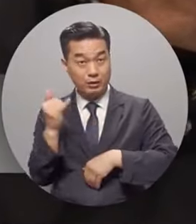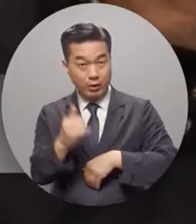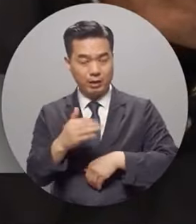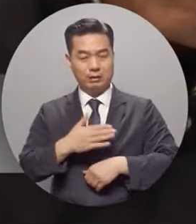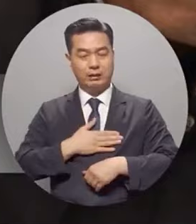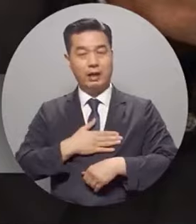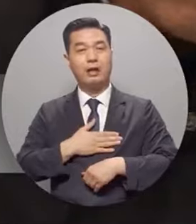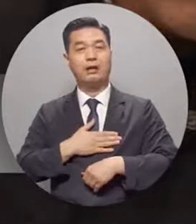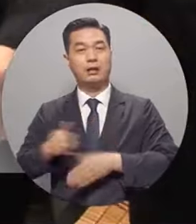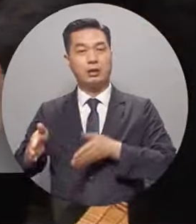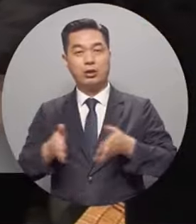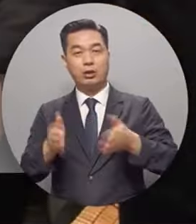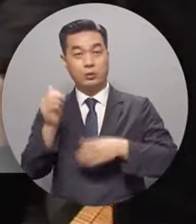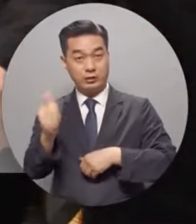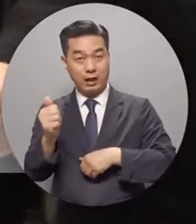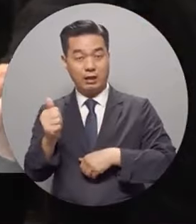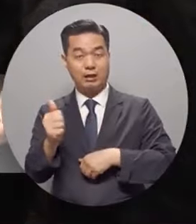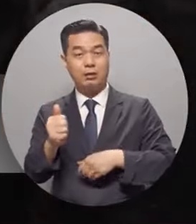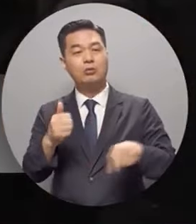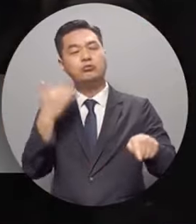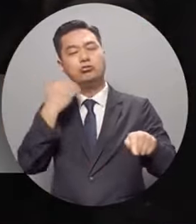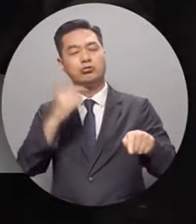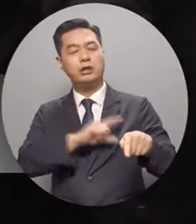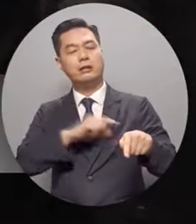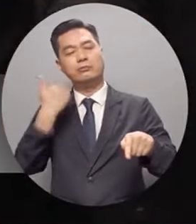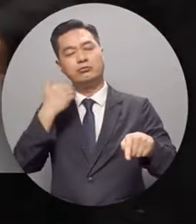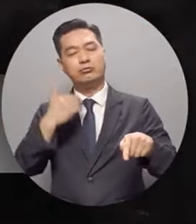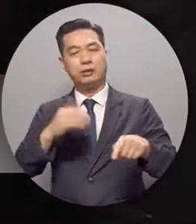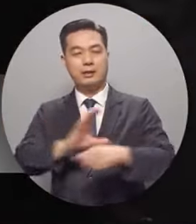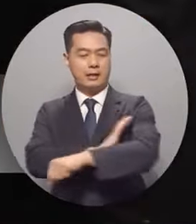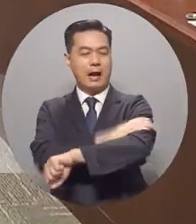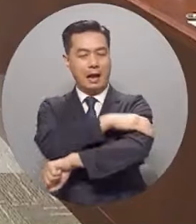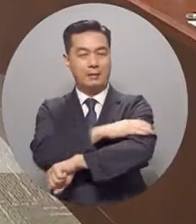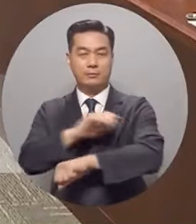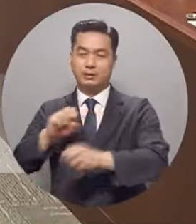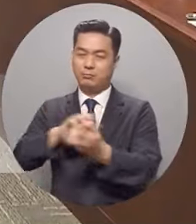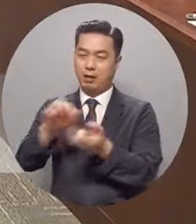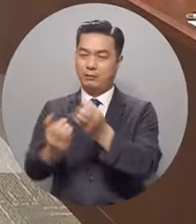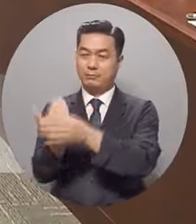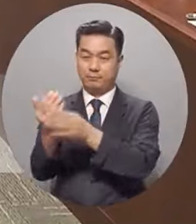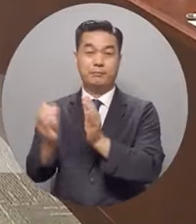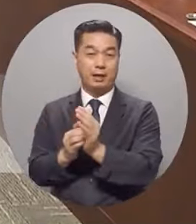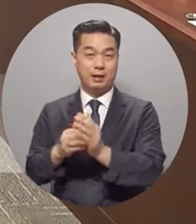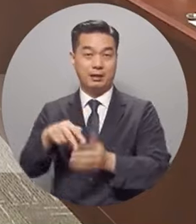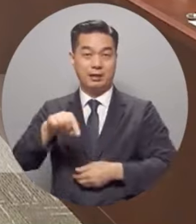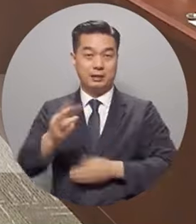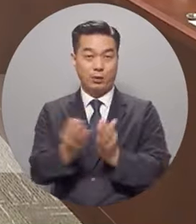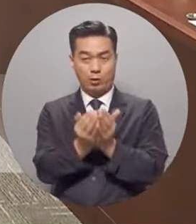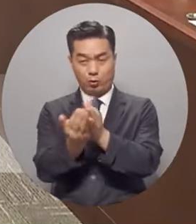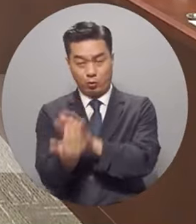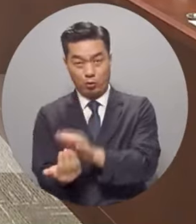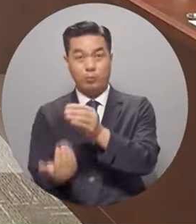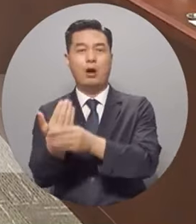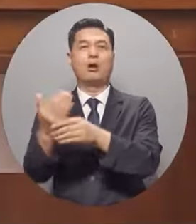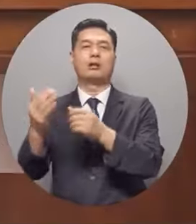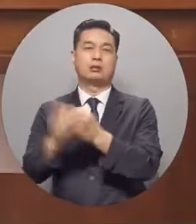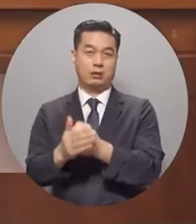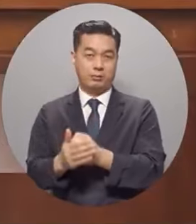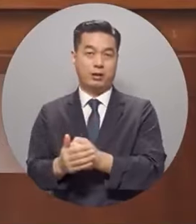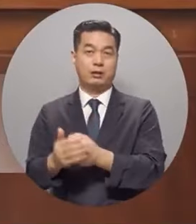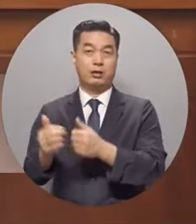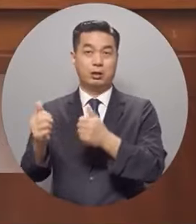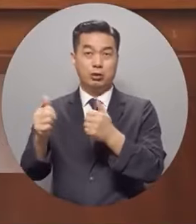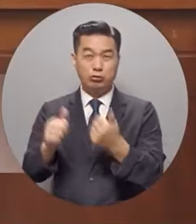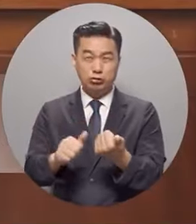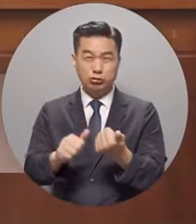도지사라며 거듭 관등 성명을 요구해 갑질 논란을 일으켰습니다. 세월호 참사를 죽음의 구판이라 부르는 등